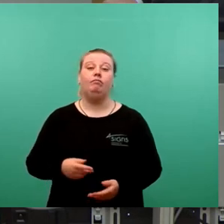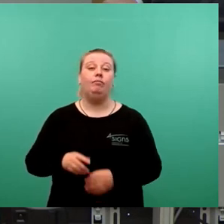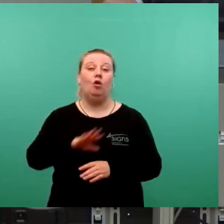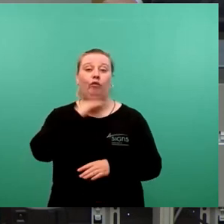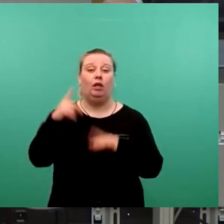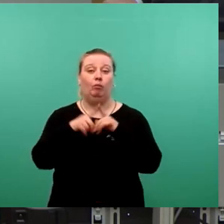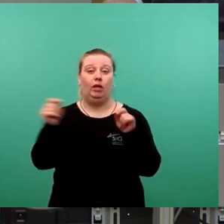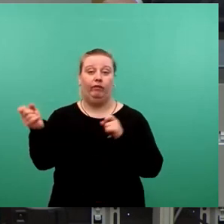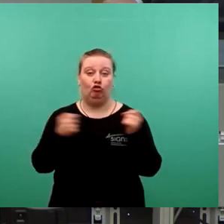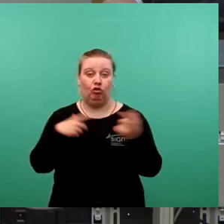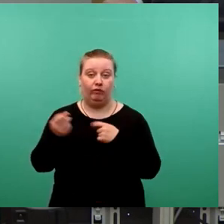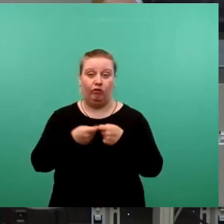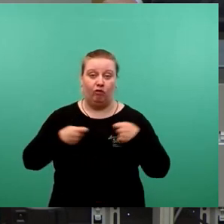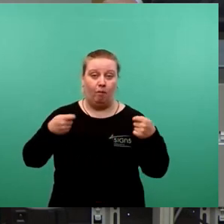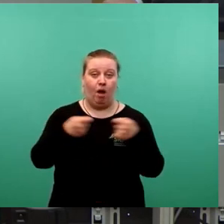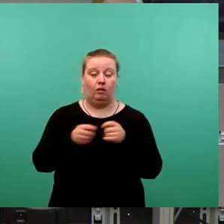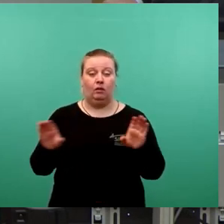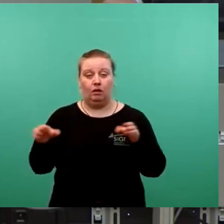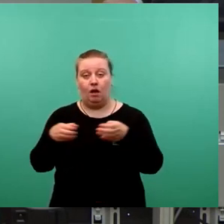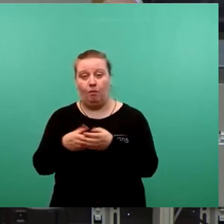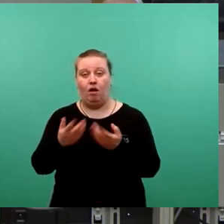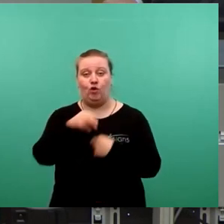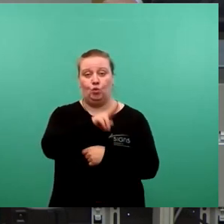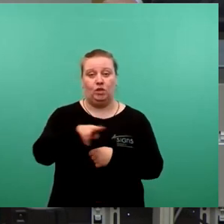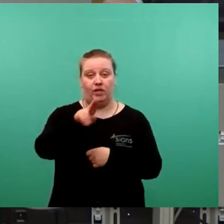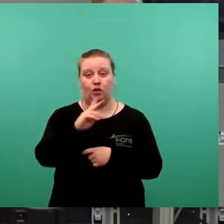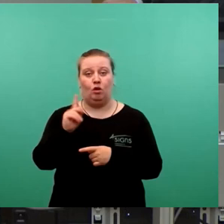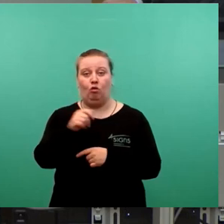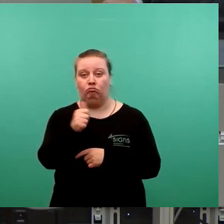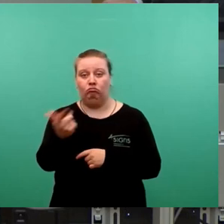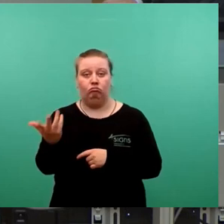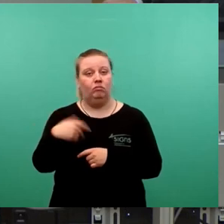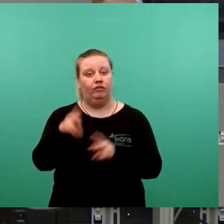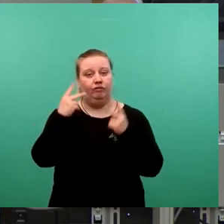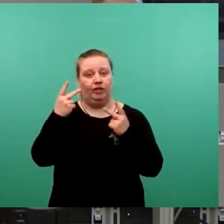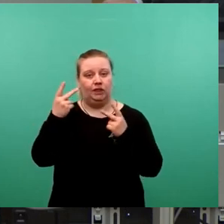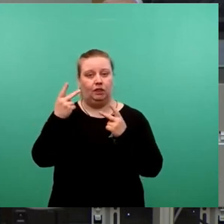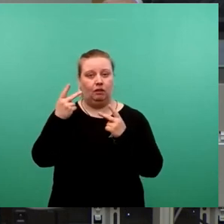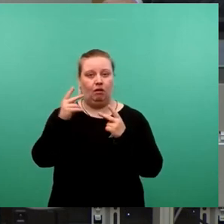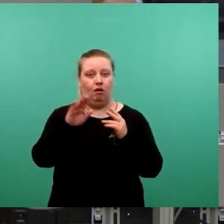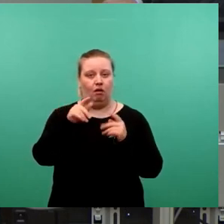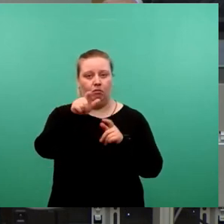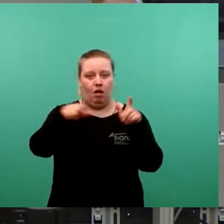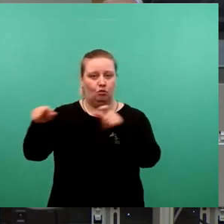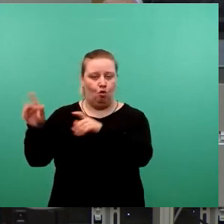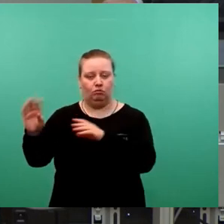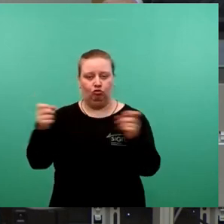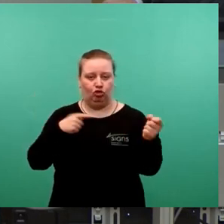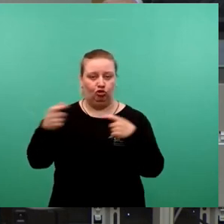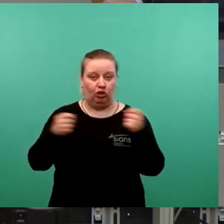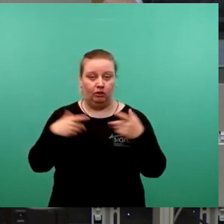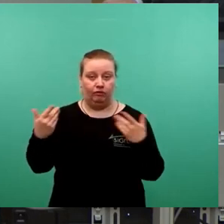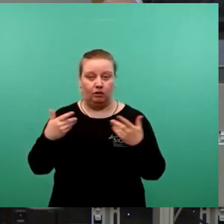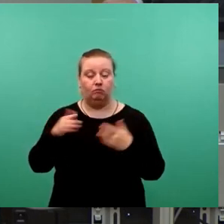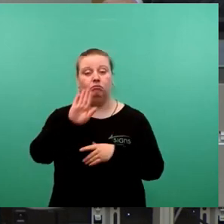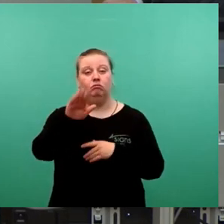von Verbänden, Kammern, der Universität und vielen anderen bedeutender Player in dieser Stadt. Allen gemeinsam ist die Botschaft